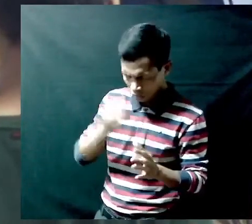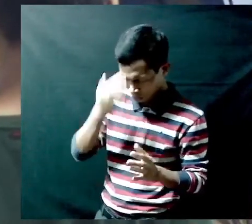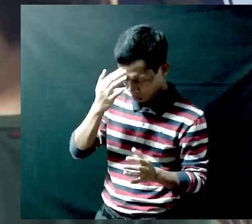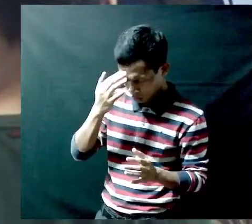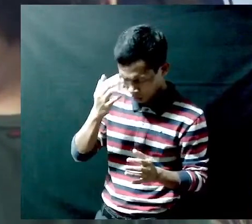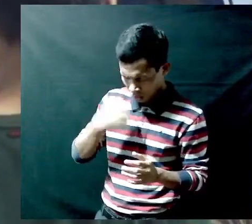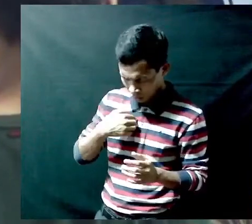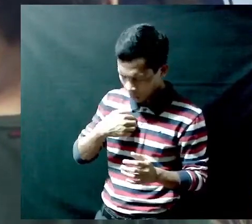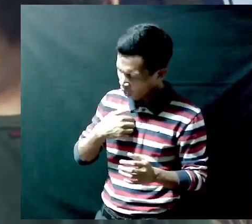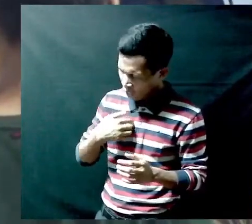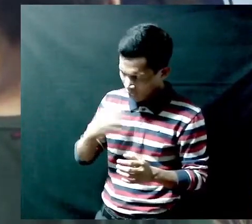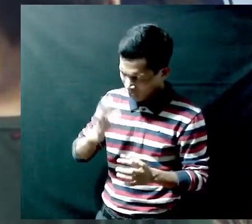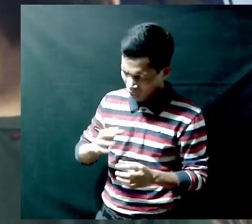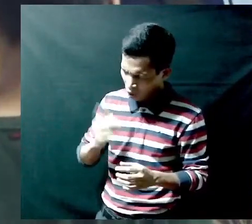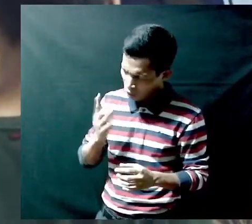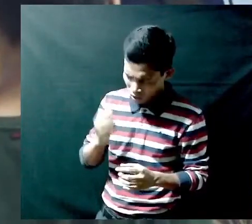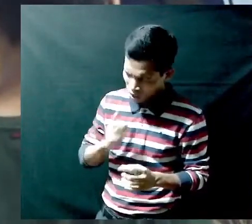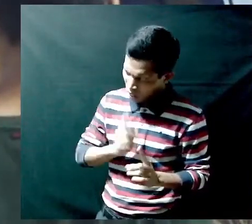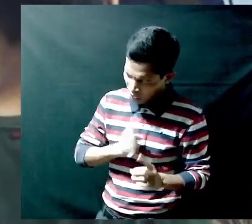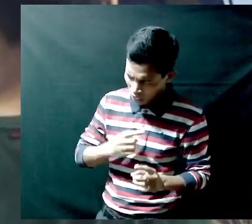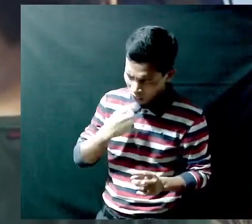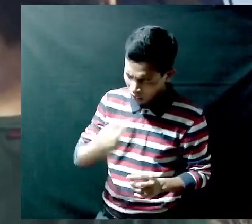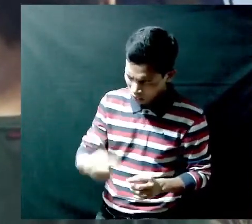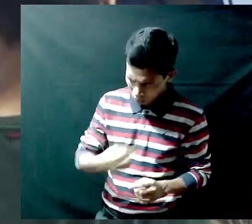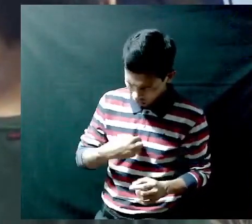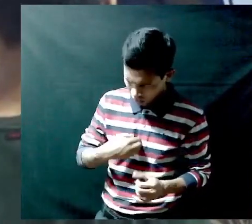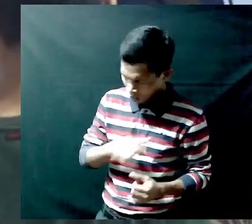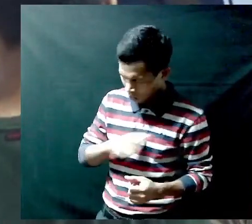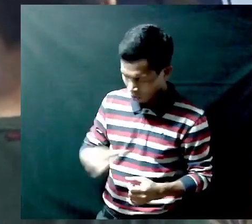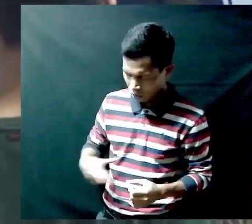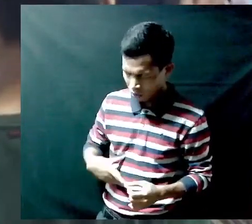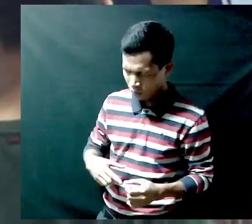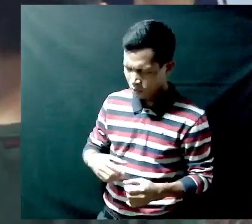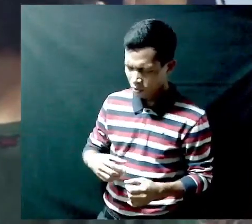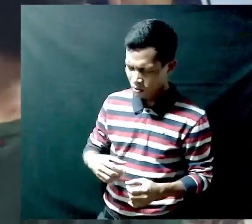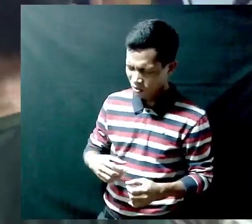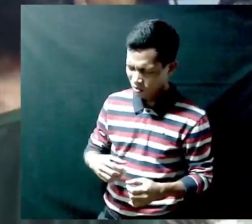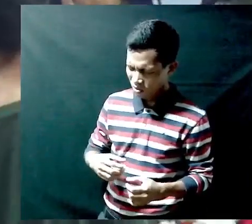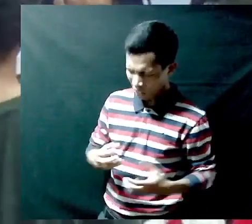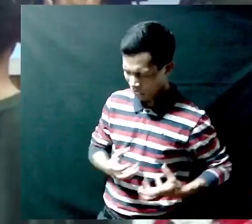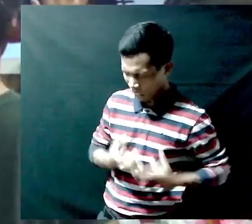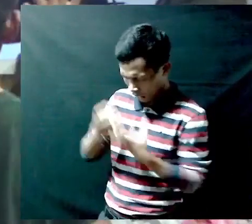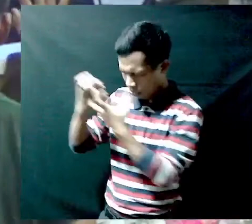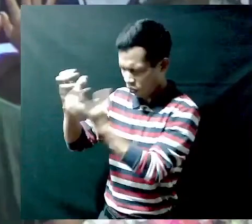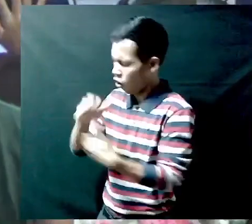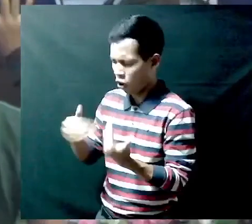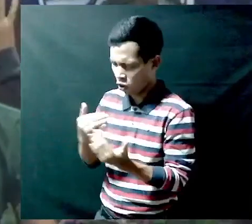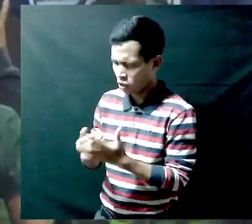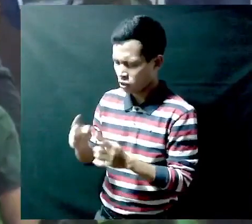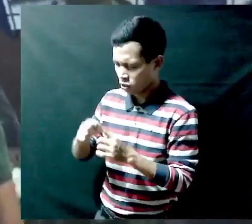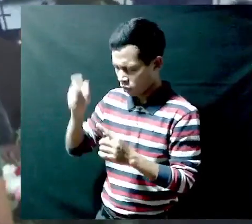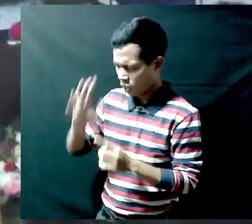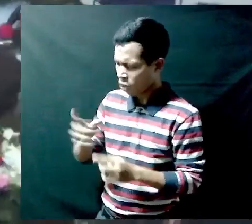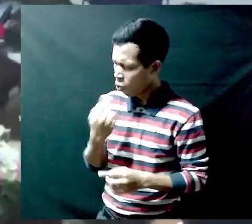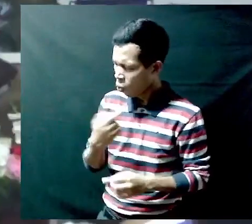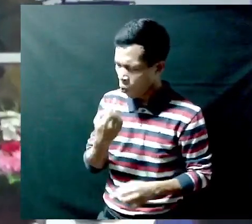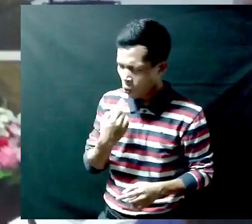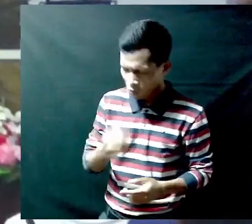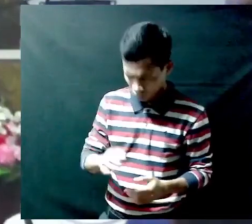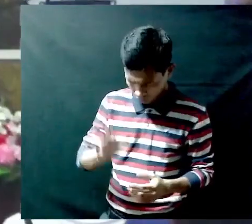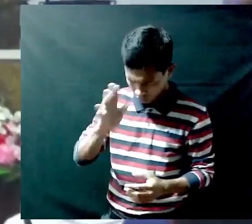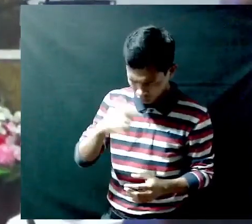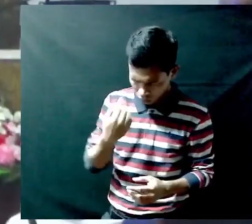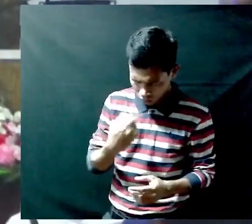God's speaking to me. Please pray for me, Pastor. I'm like that. Itaas ang kumot. Kinsa na karon? Kinsa na? Kinsa na? Amen. God bless you. Hands are all